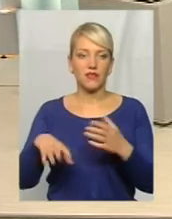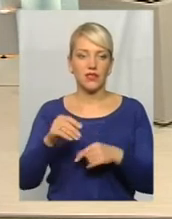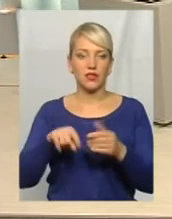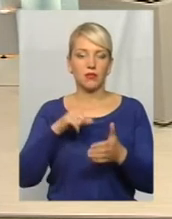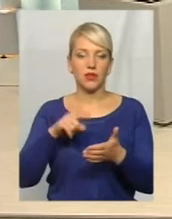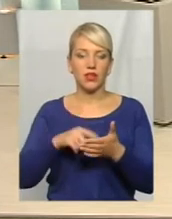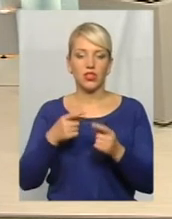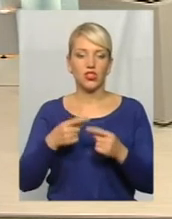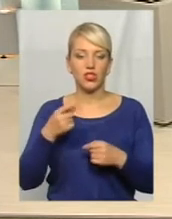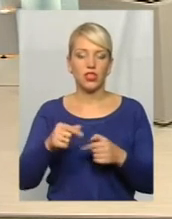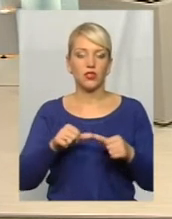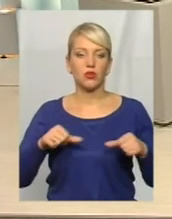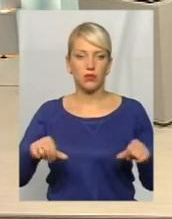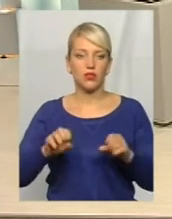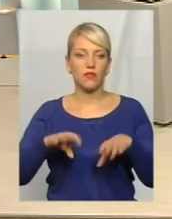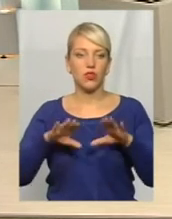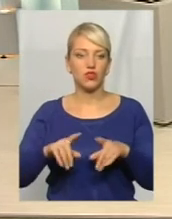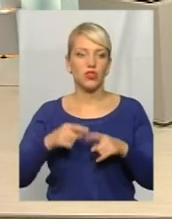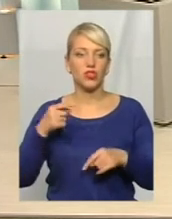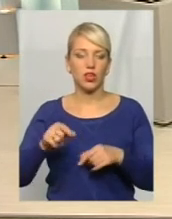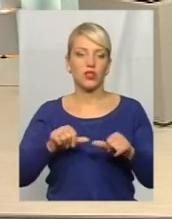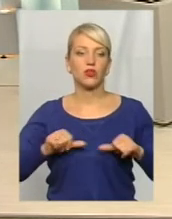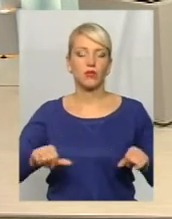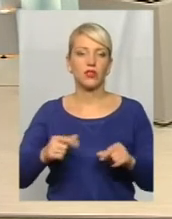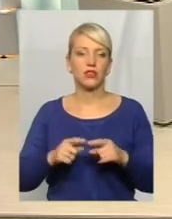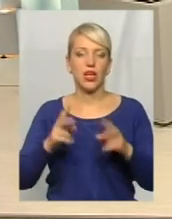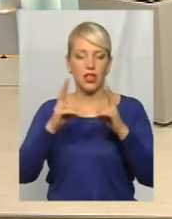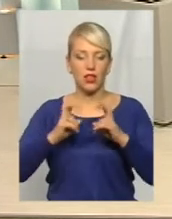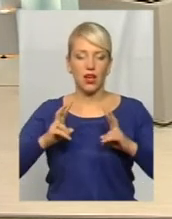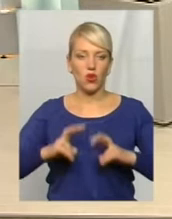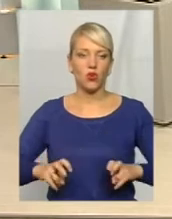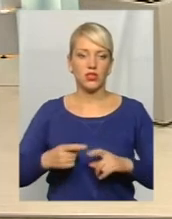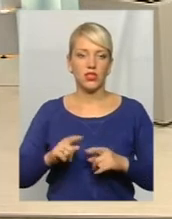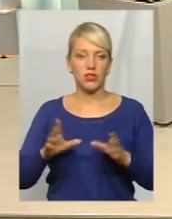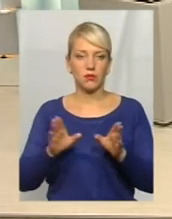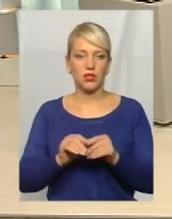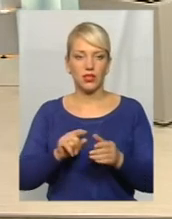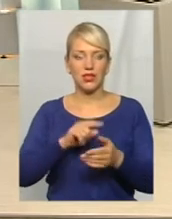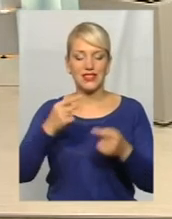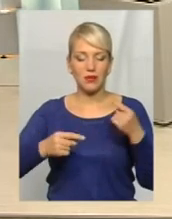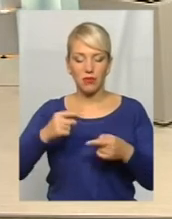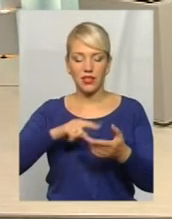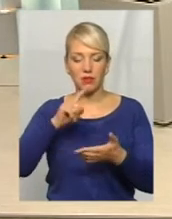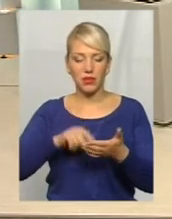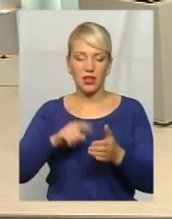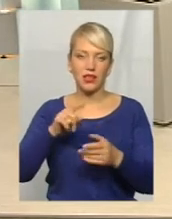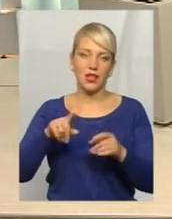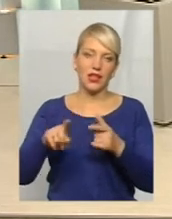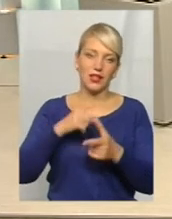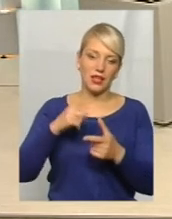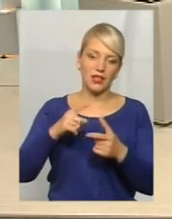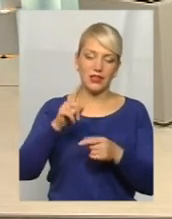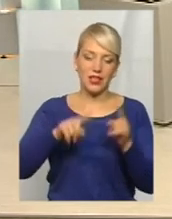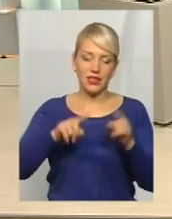проходять через комісію, вирішуються через комісію. І комісійними розглядами такі спірні питання, деякі знімаються, деякі не